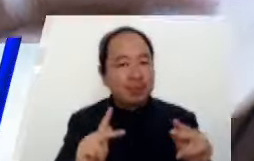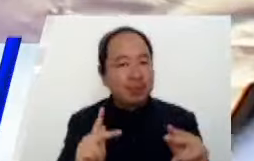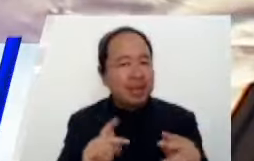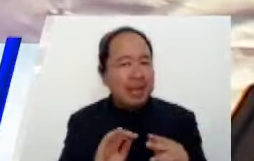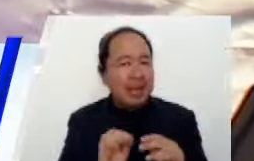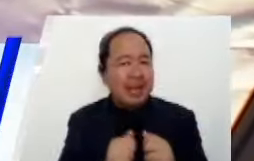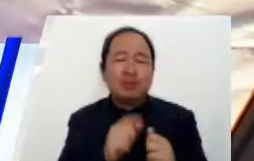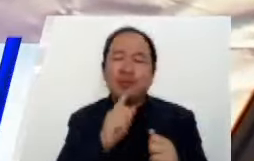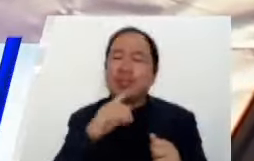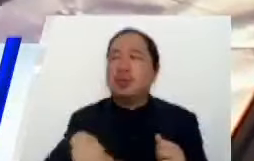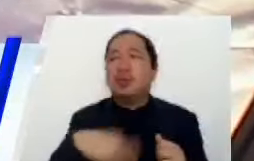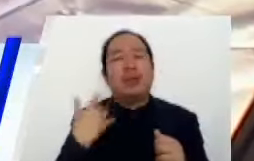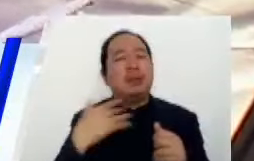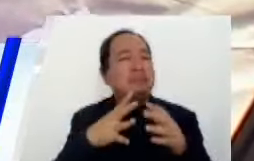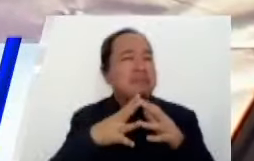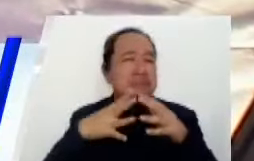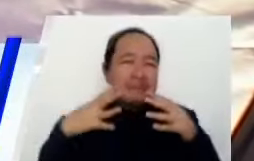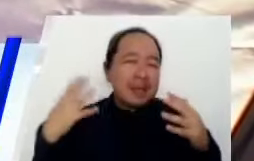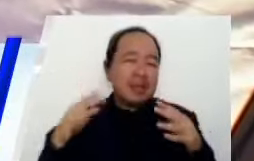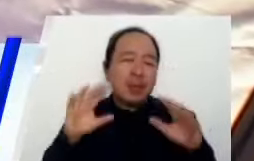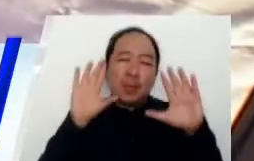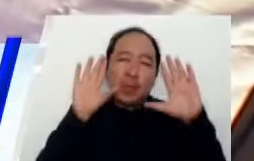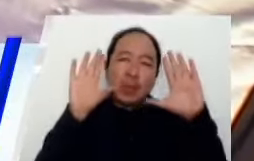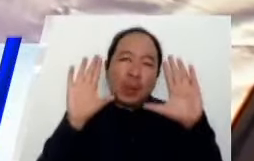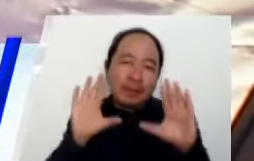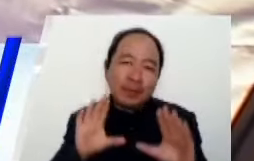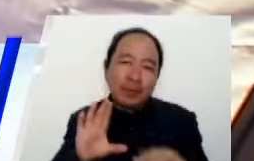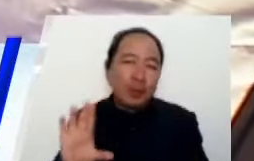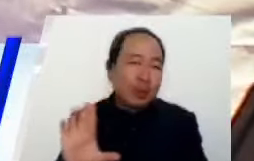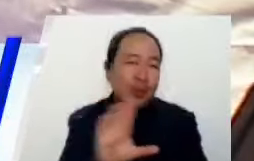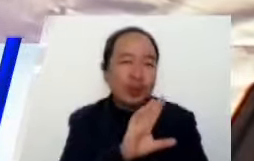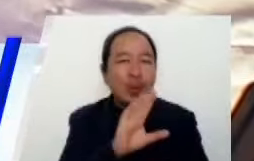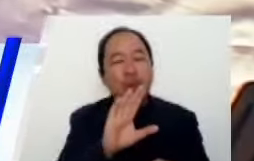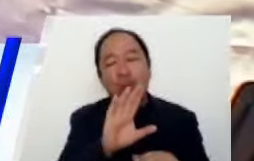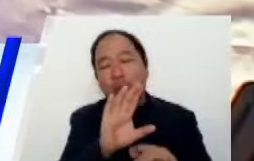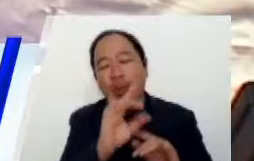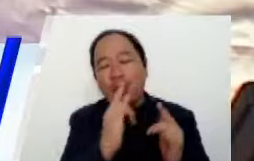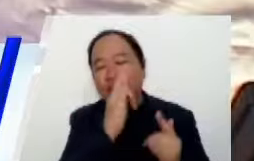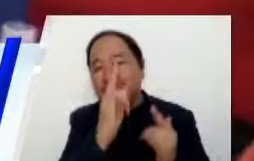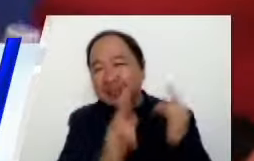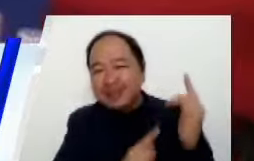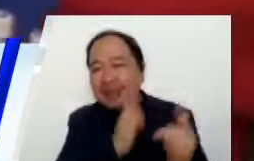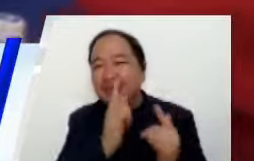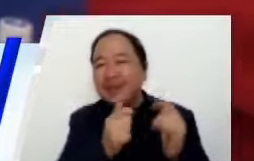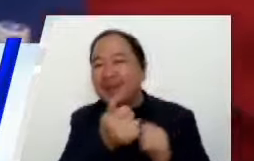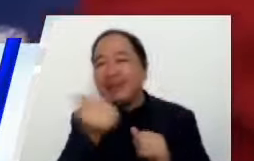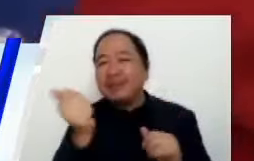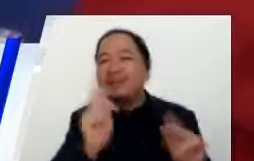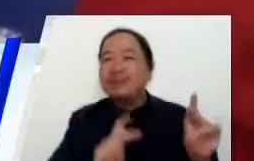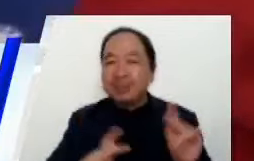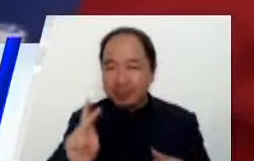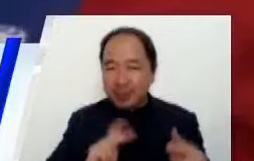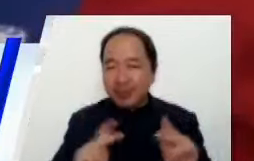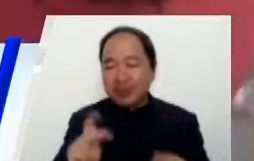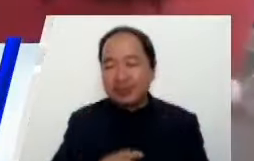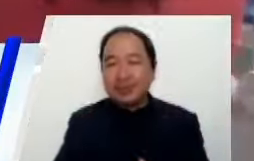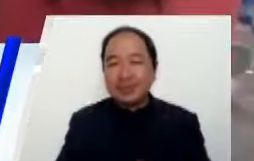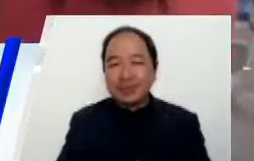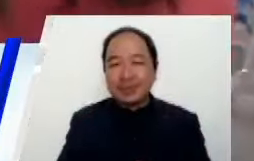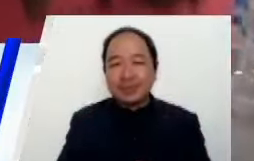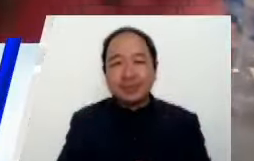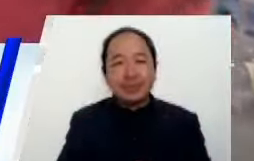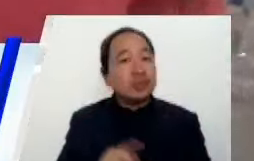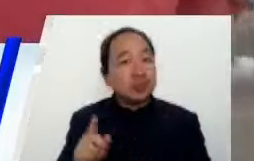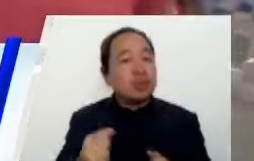big, how wonderful, you know, to show love to your fellow man that way. Sa tulong ng ating mga